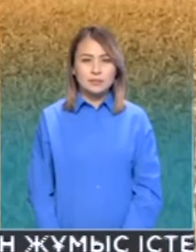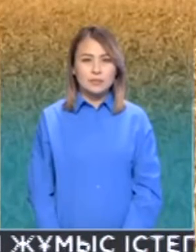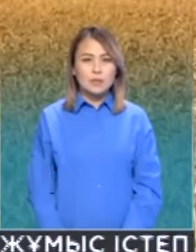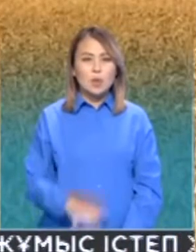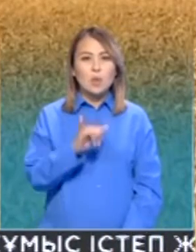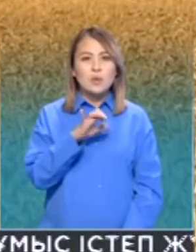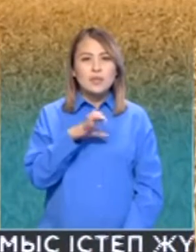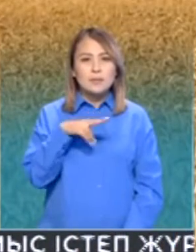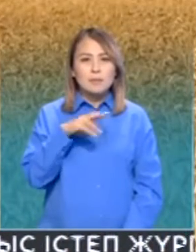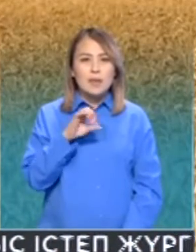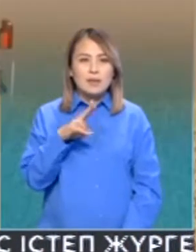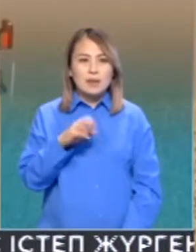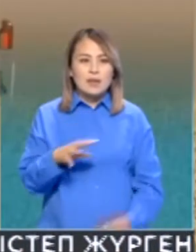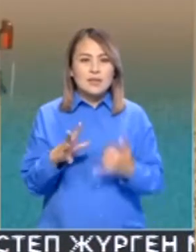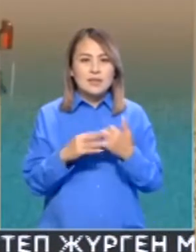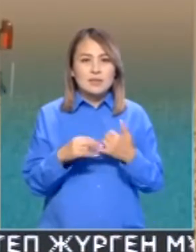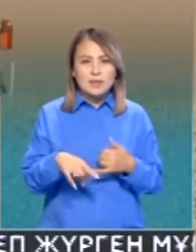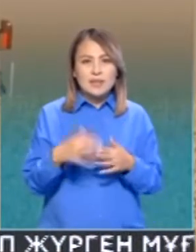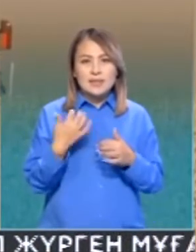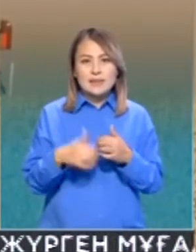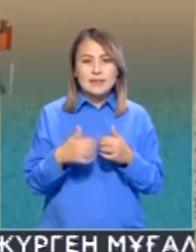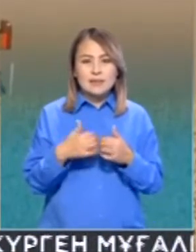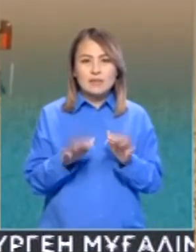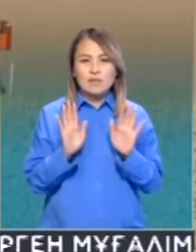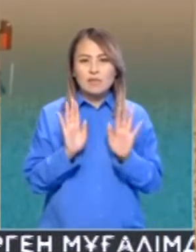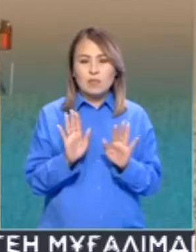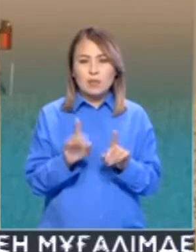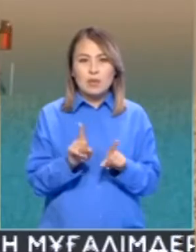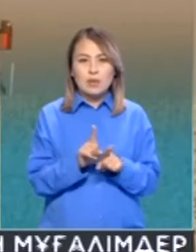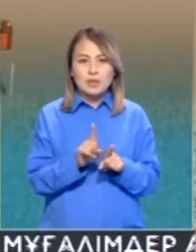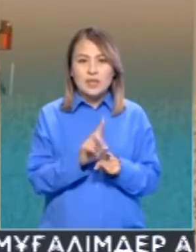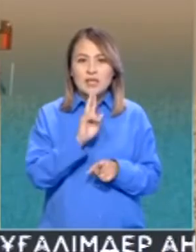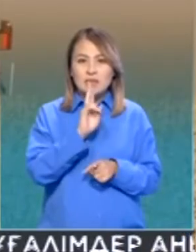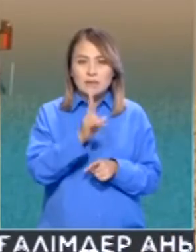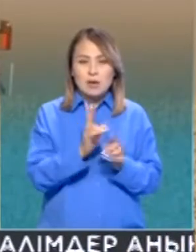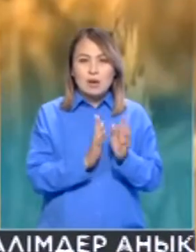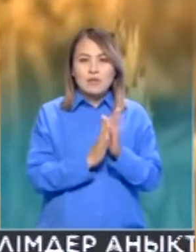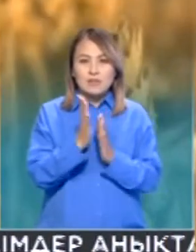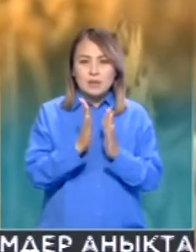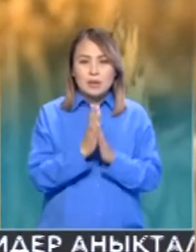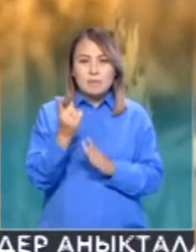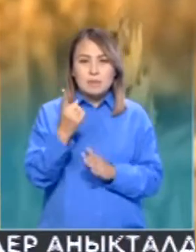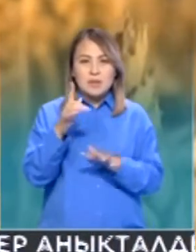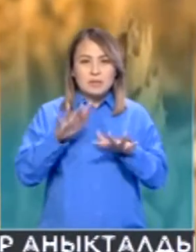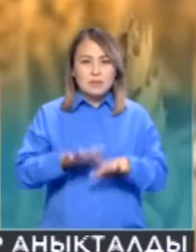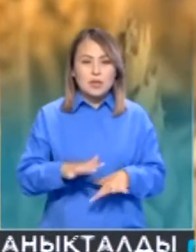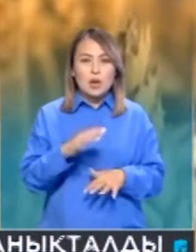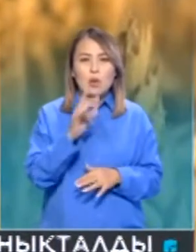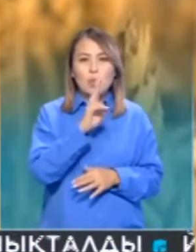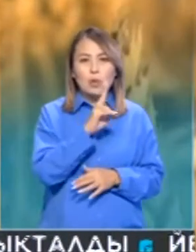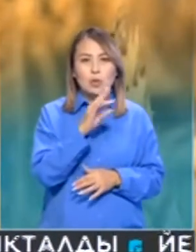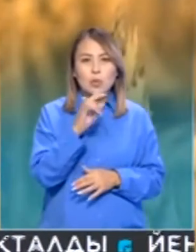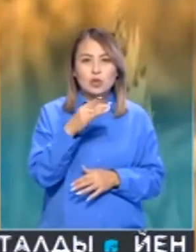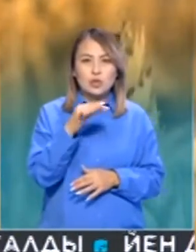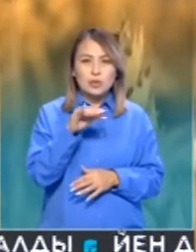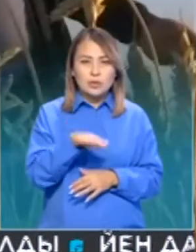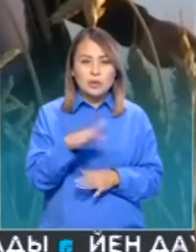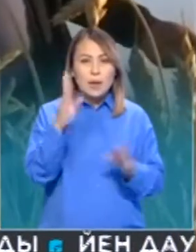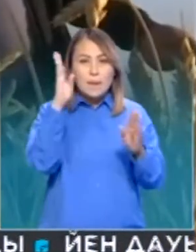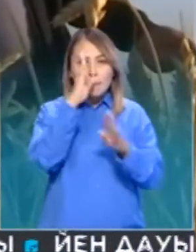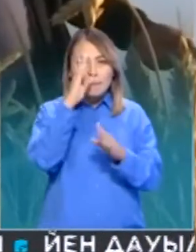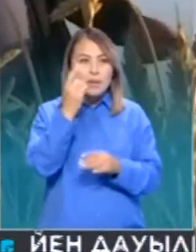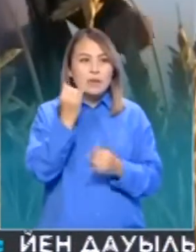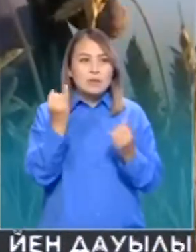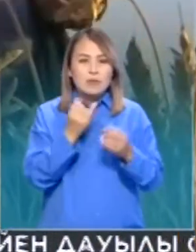Успенка аймақтағы топырақ құнару орташа аудандардың бірі, бірақ 2 жыл қатарынан бидай өсіруден алда келеді. Қуаныш Нұржігітұлы табиғаттың құбылмалы